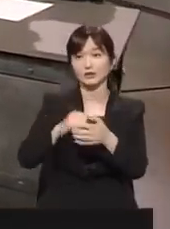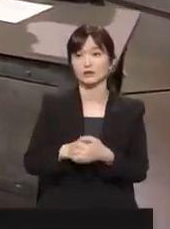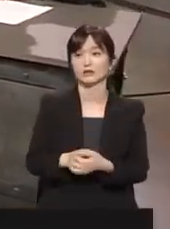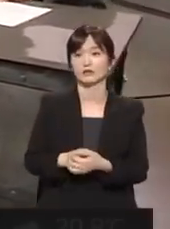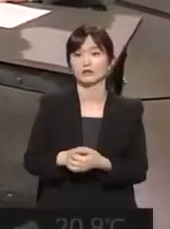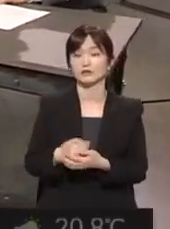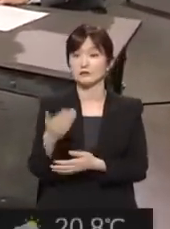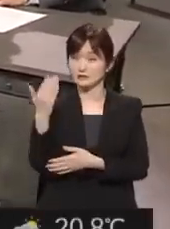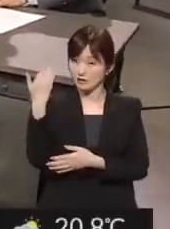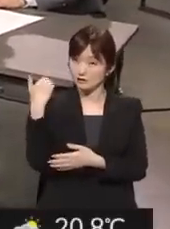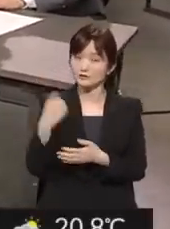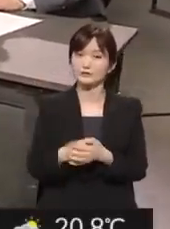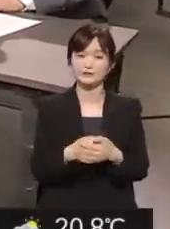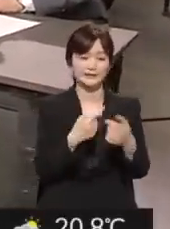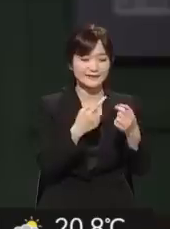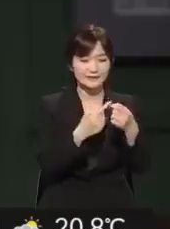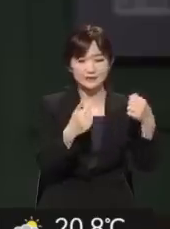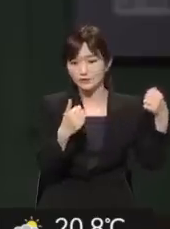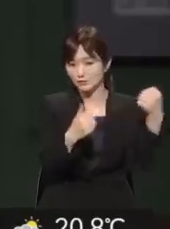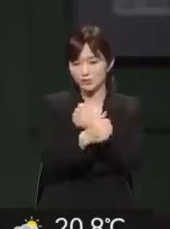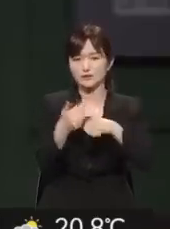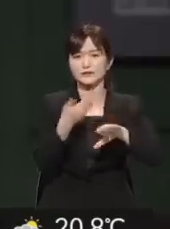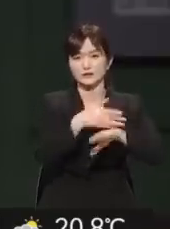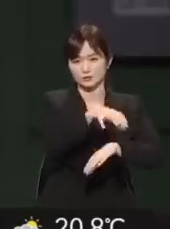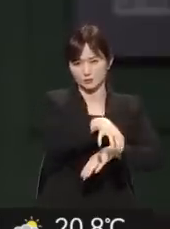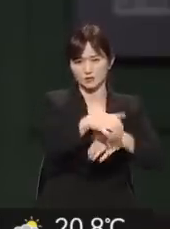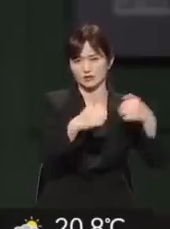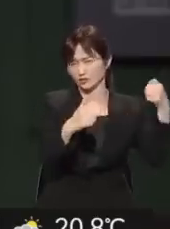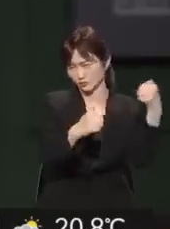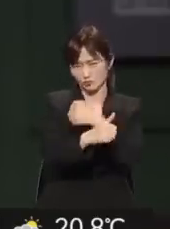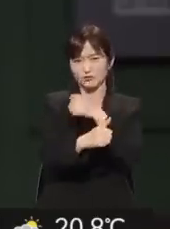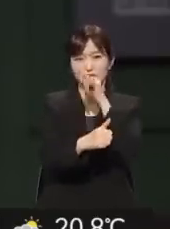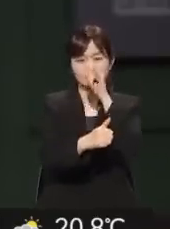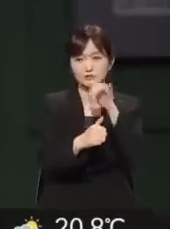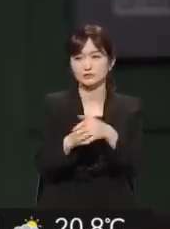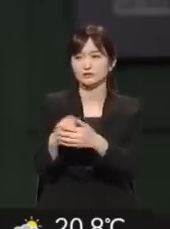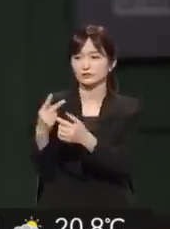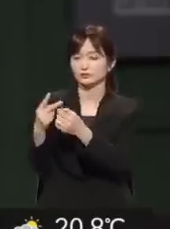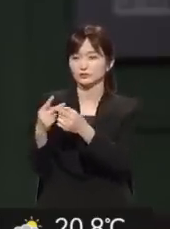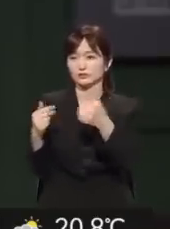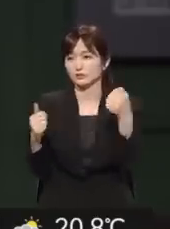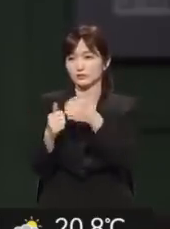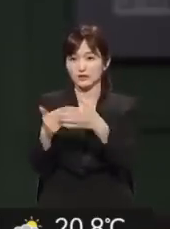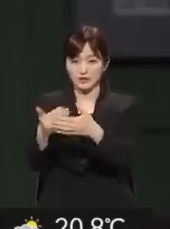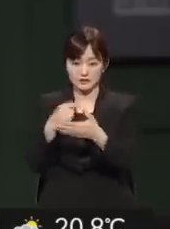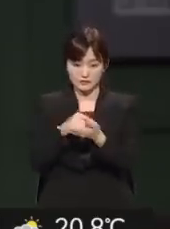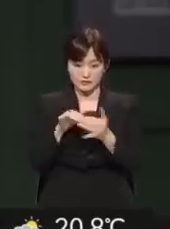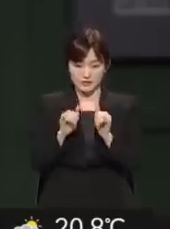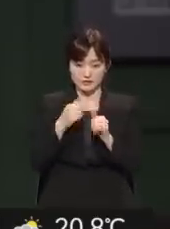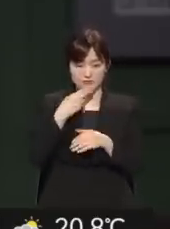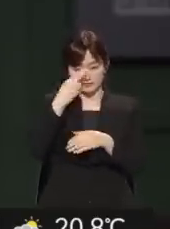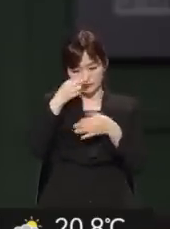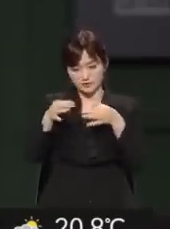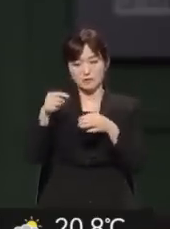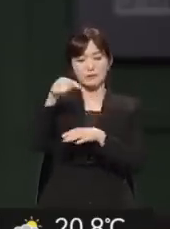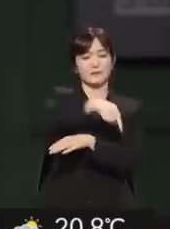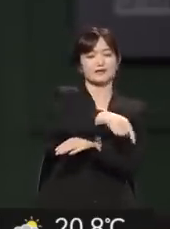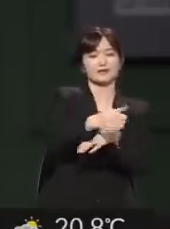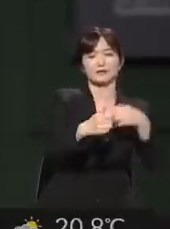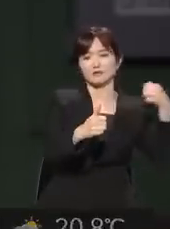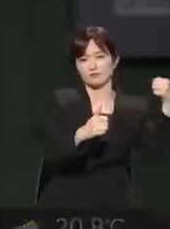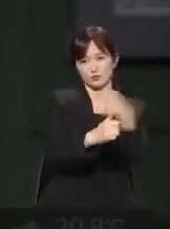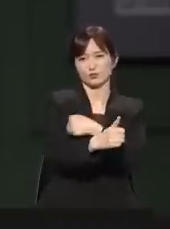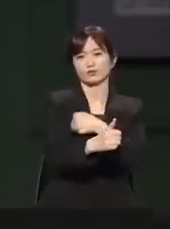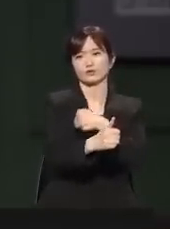여기에 앞서서 1차폭행이 다른 장소에서 있었다는 겁니다 2차 폭행에 앞서서히 피해자는요 술집 밖에서 폭행을